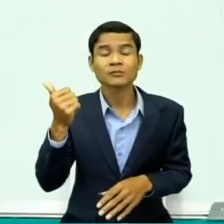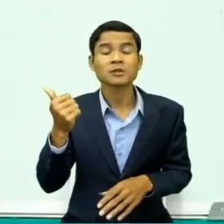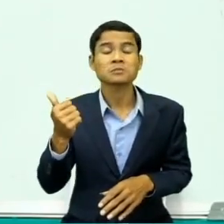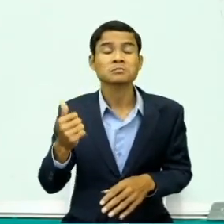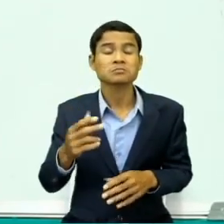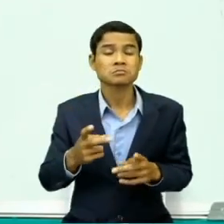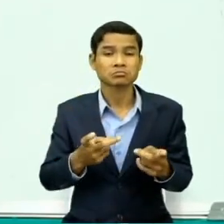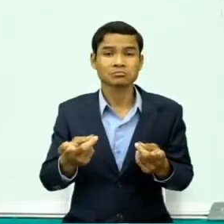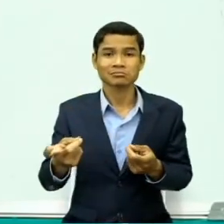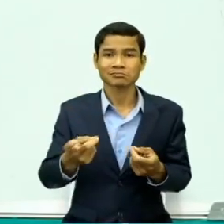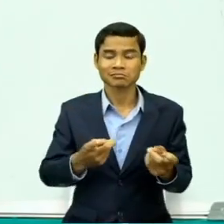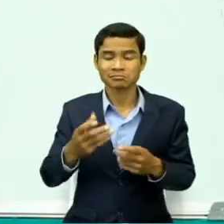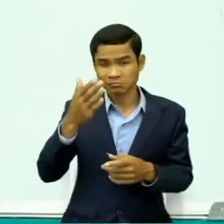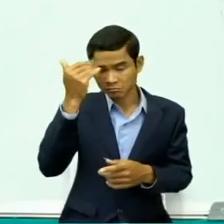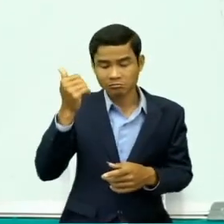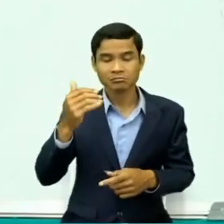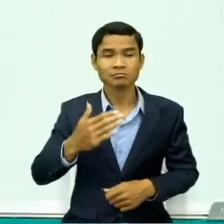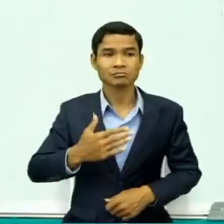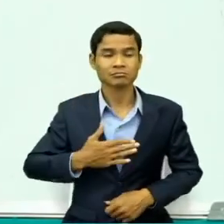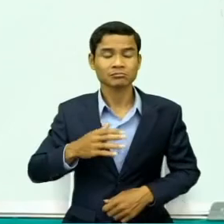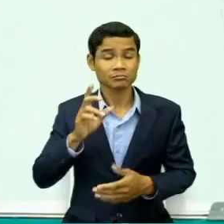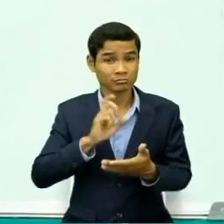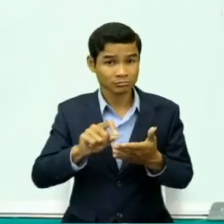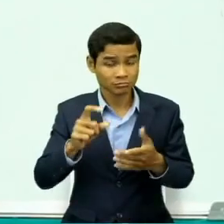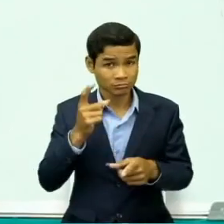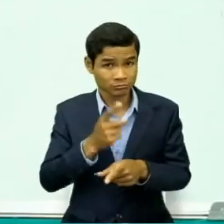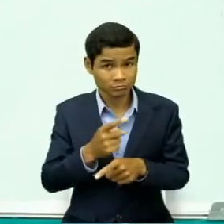con sẽ xây bàn trầm trời hơi rồi nơi con